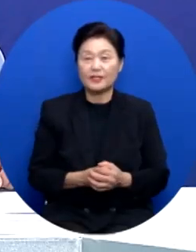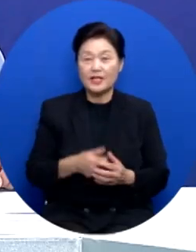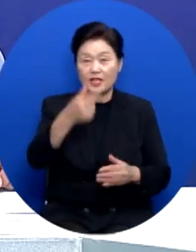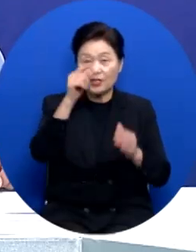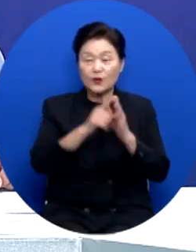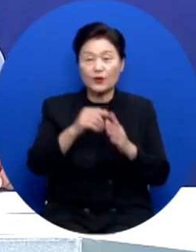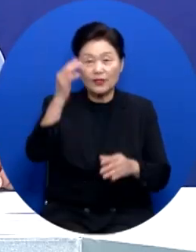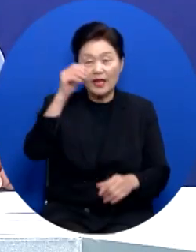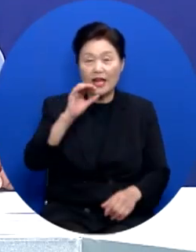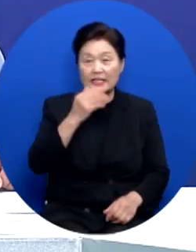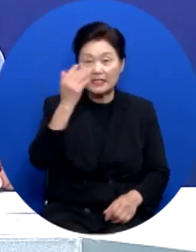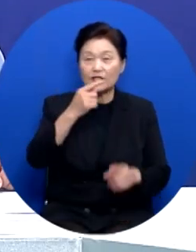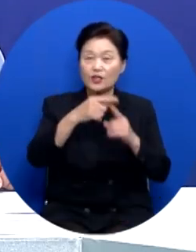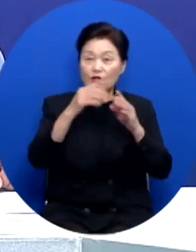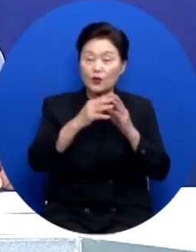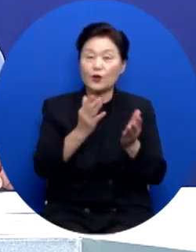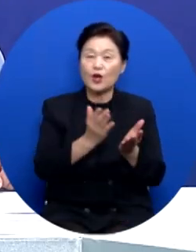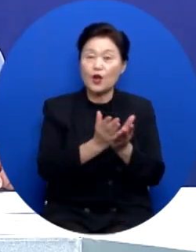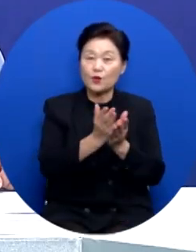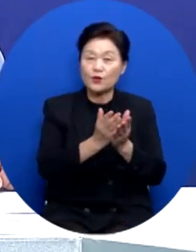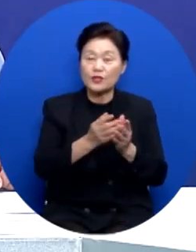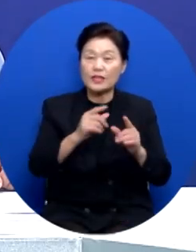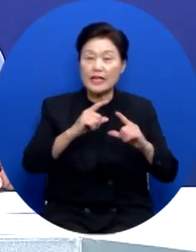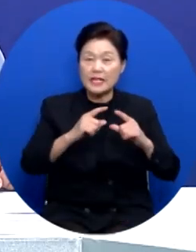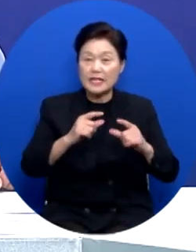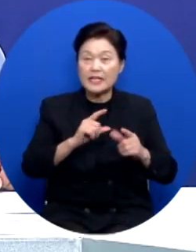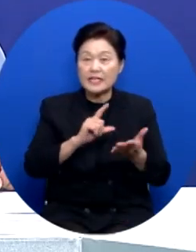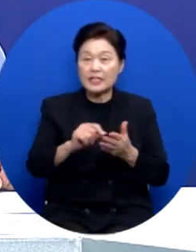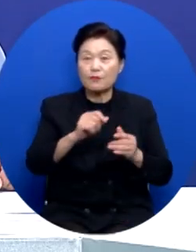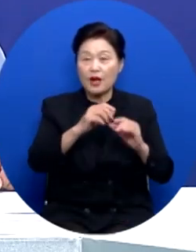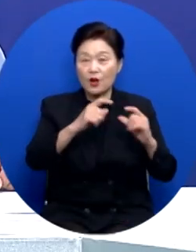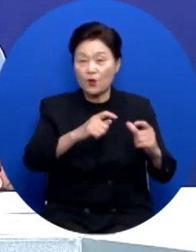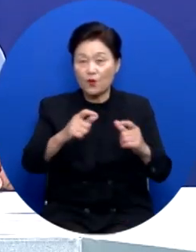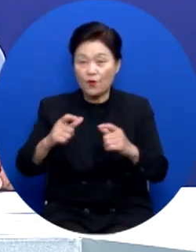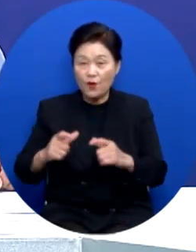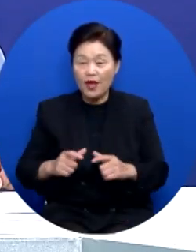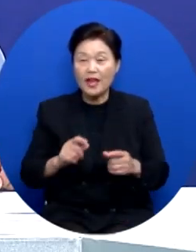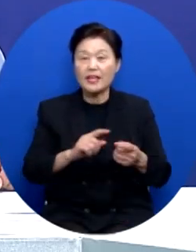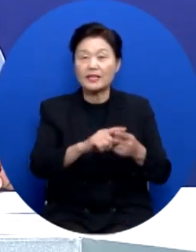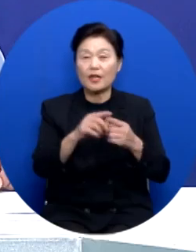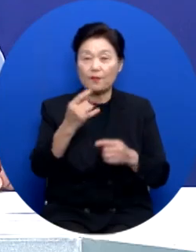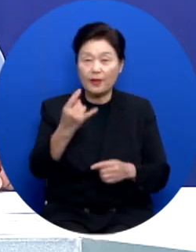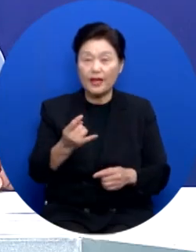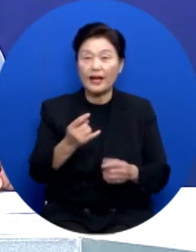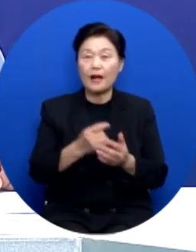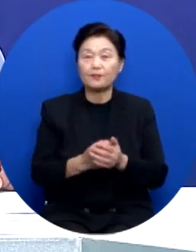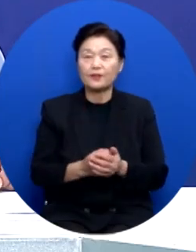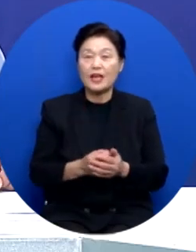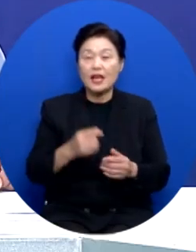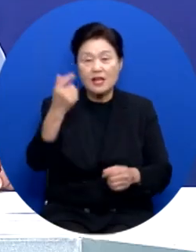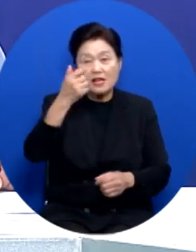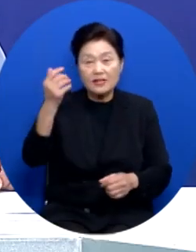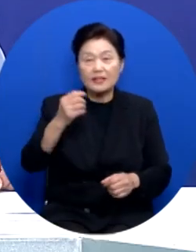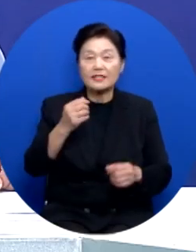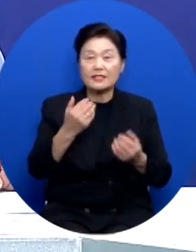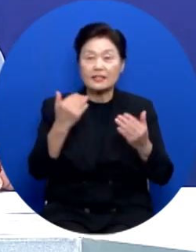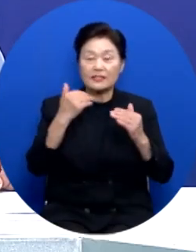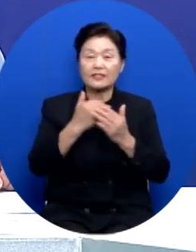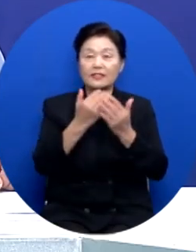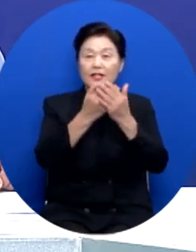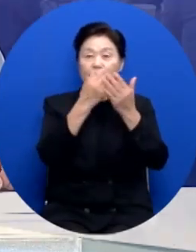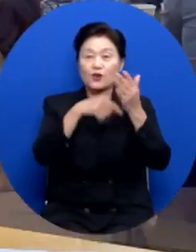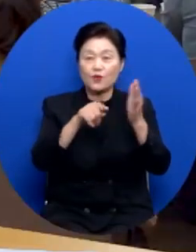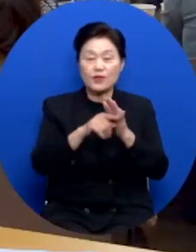기독교 대한성결교회 군산 지방회 남전도회 연합회가 군산 3학 교회에서 영적 성장을 위한 세미나를